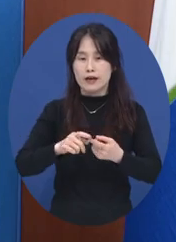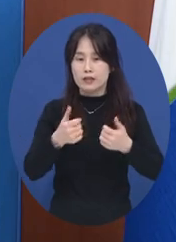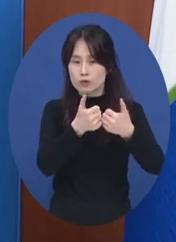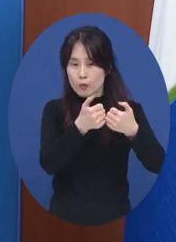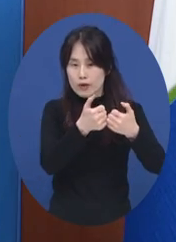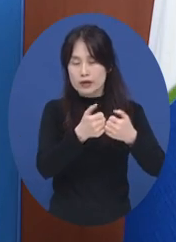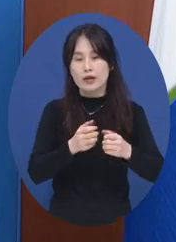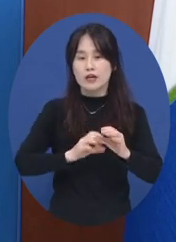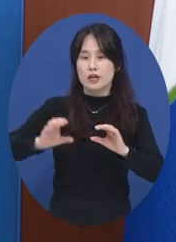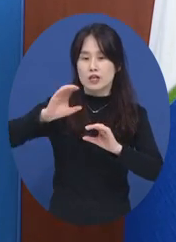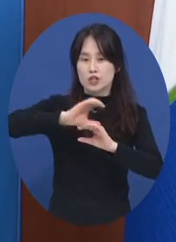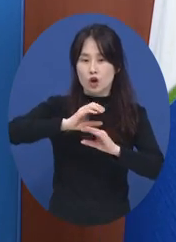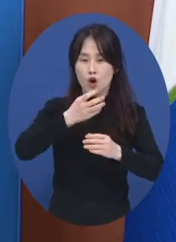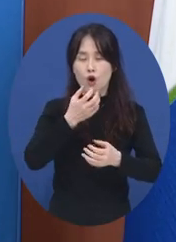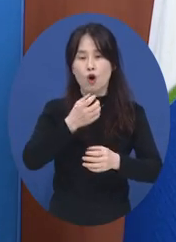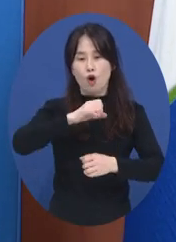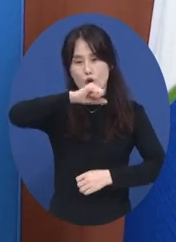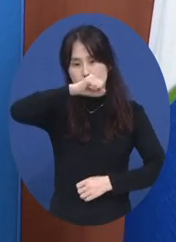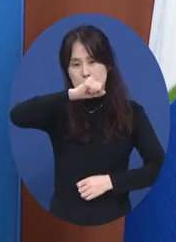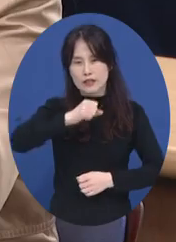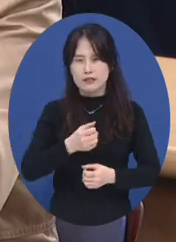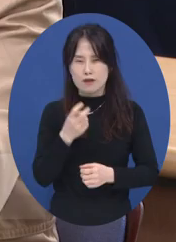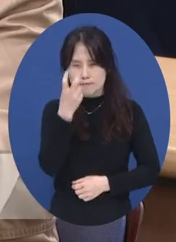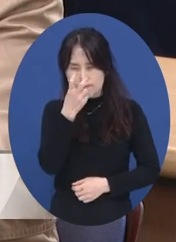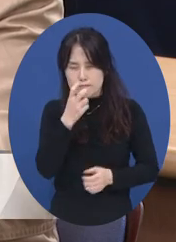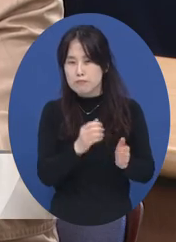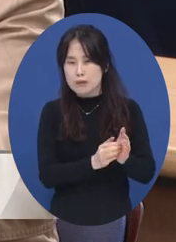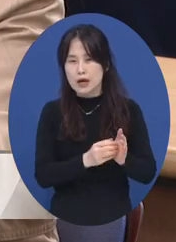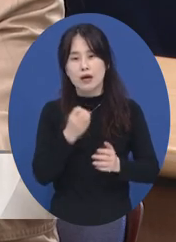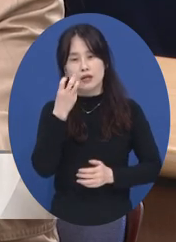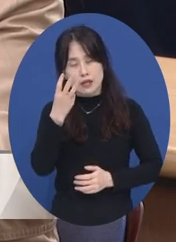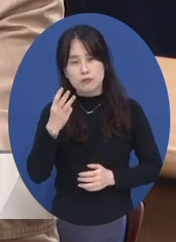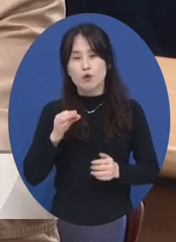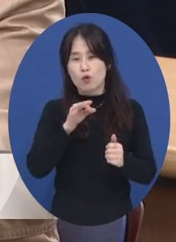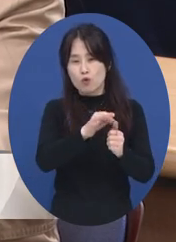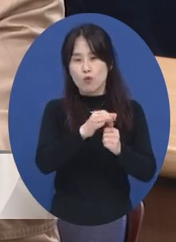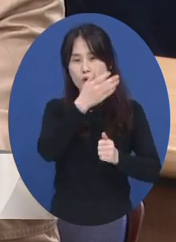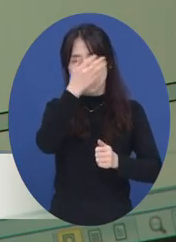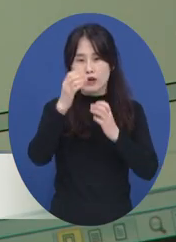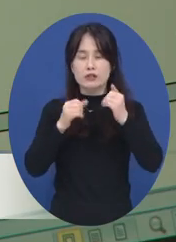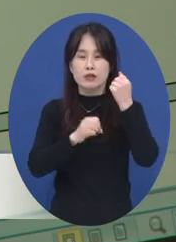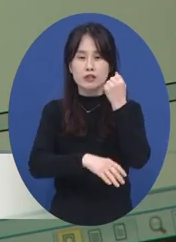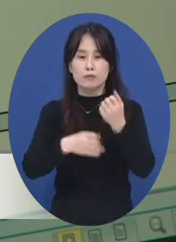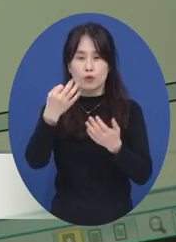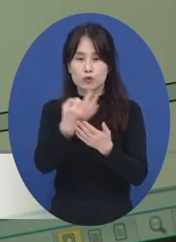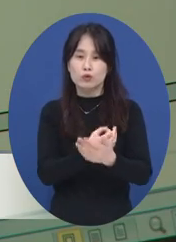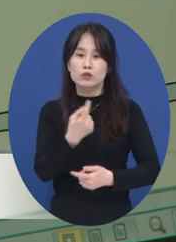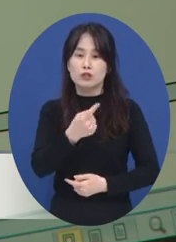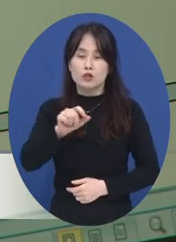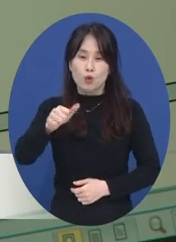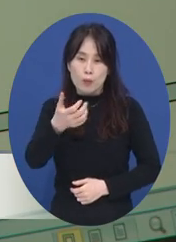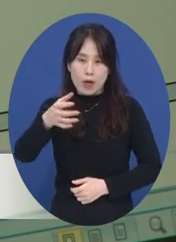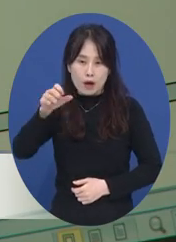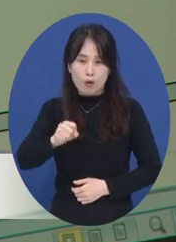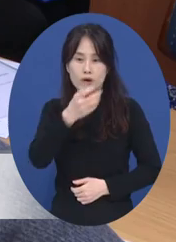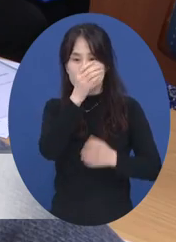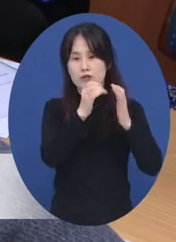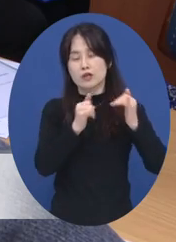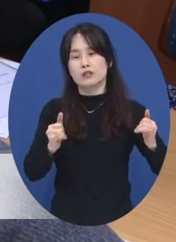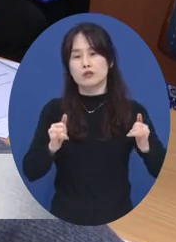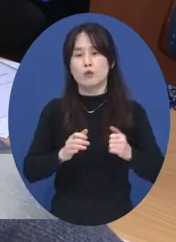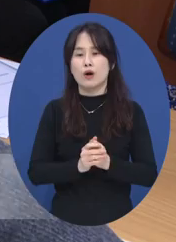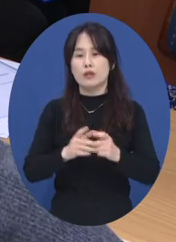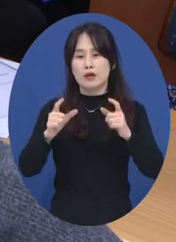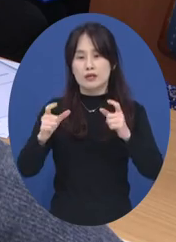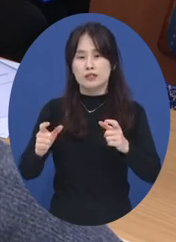이번 추경에 선언 의 심의를 받는 한편 분기별로 지급해 오던 청년 기본소득 예산 1500억원을 청년층